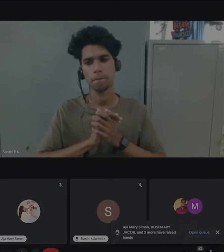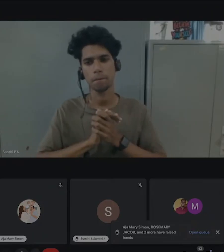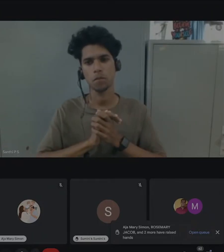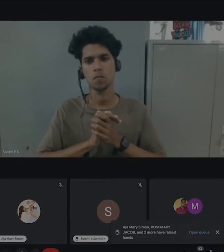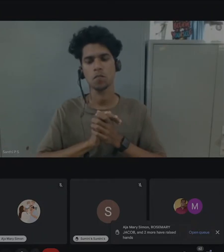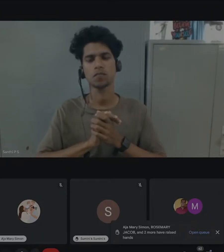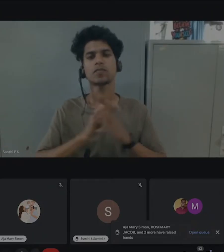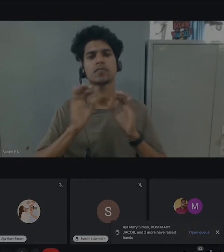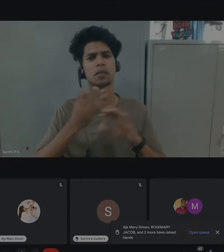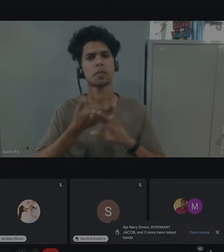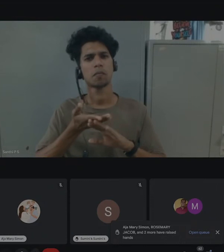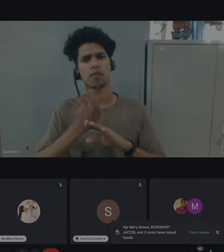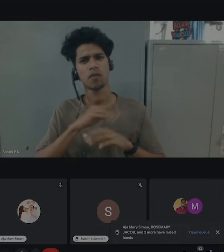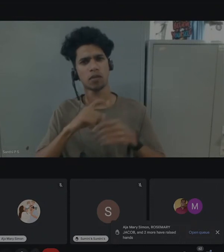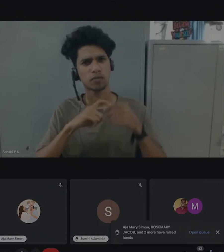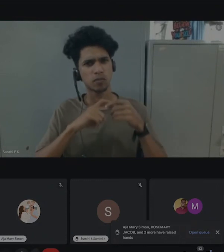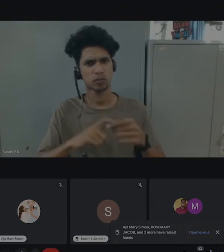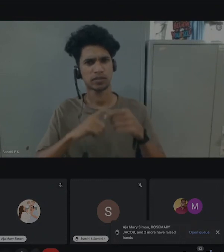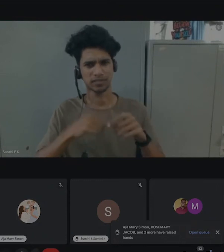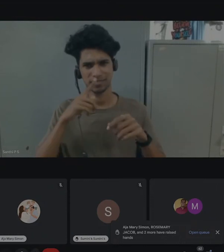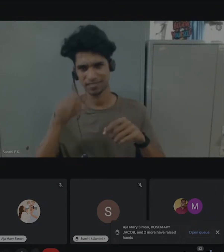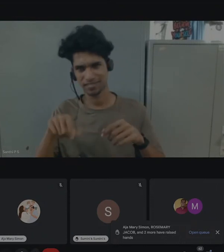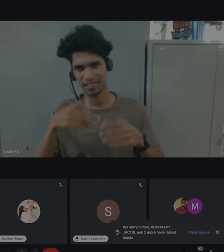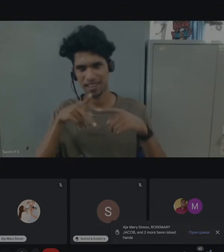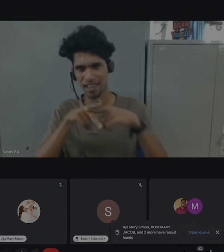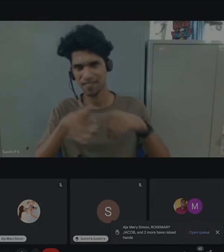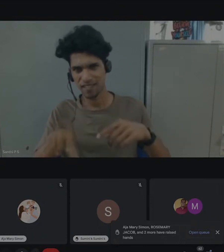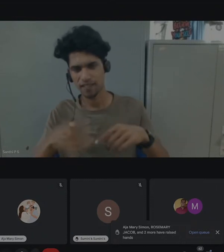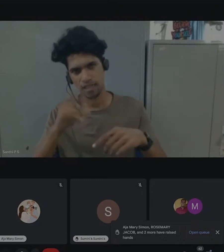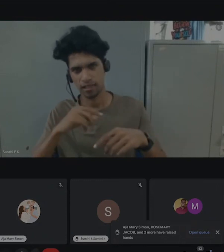നേരത്തെ ചോദ്യം ചോദിച്ചുകൊണ്ടിരുന്ന അടുത്തിന് ചോദിക്കാം. ചോദ്യം ചോദിച്ചോളൂ.